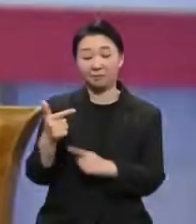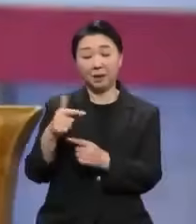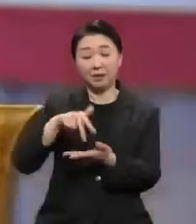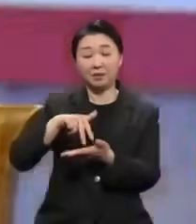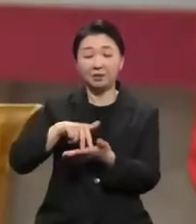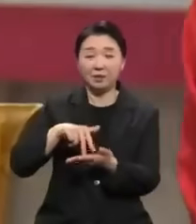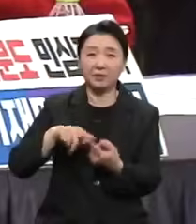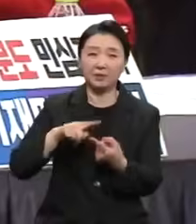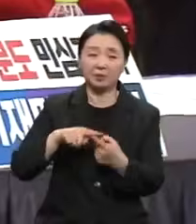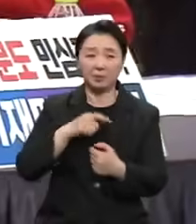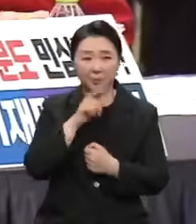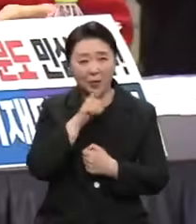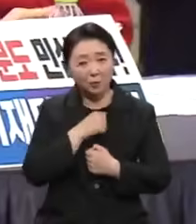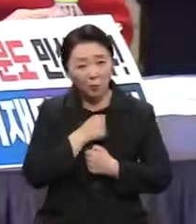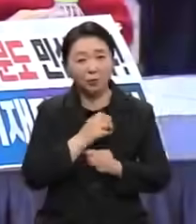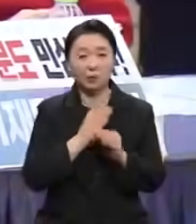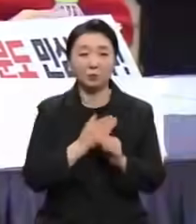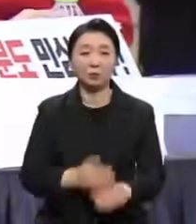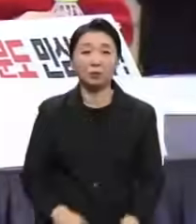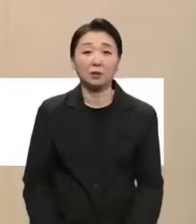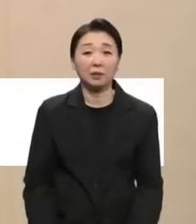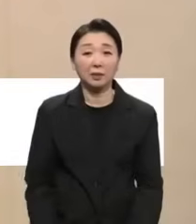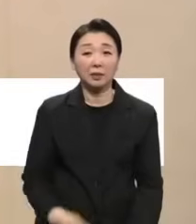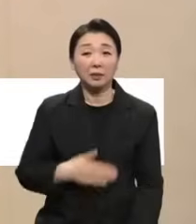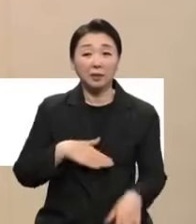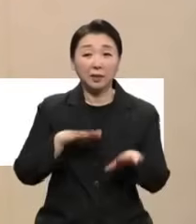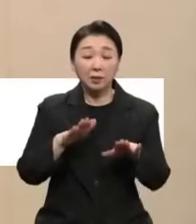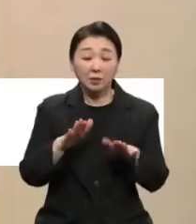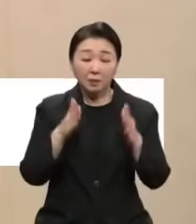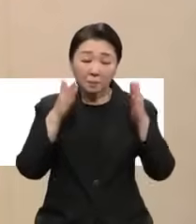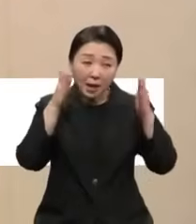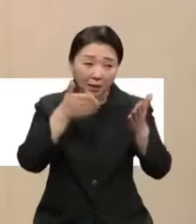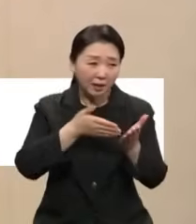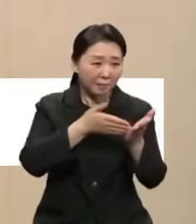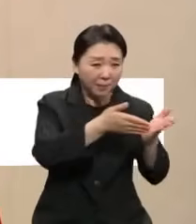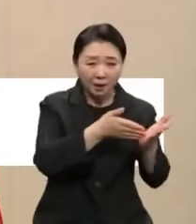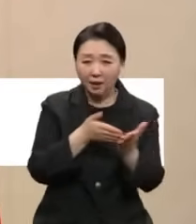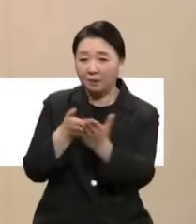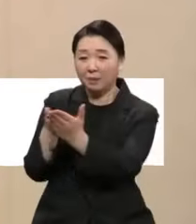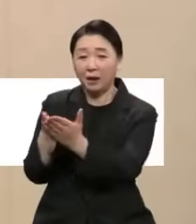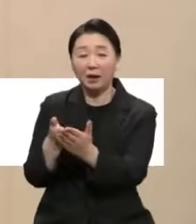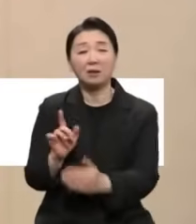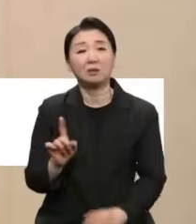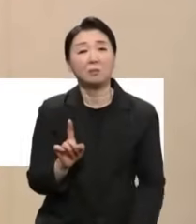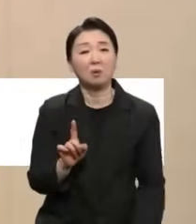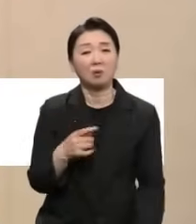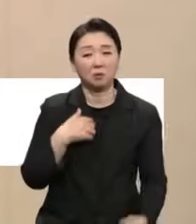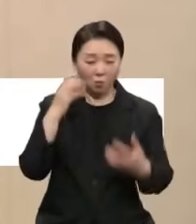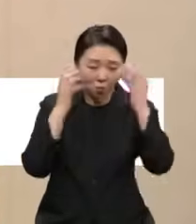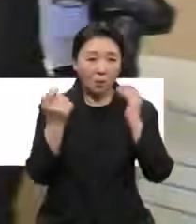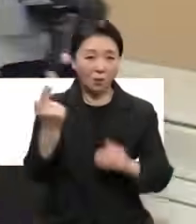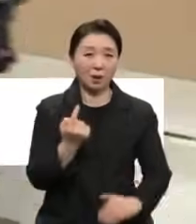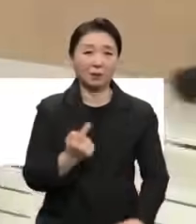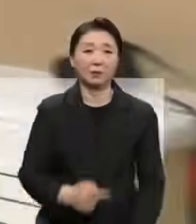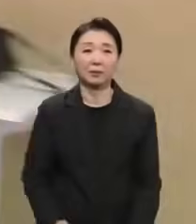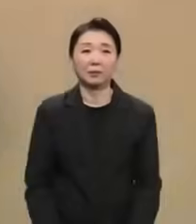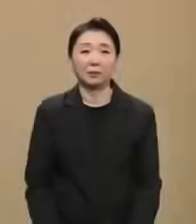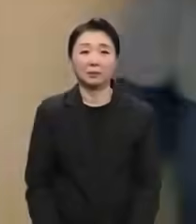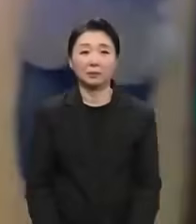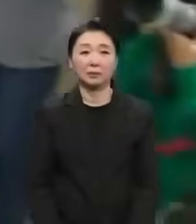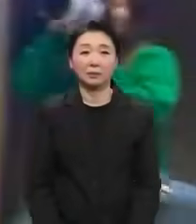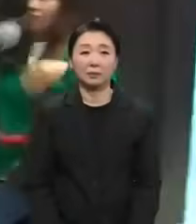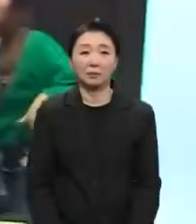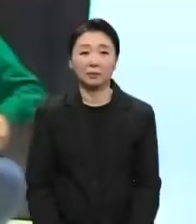부분엔 말을 아꼈습니다. 여기서 제가 어떤 방향성을 제시하는 것은 오히려 저는 혼란을 가져올 거라고 생각해요.